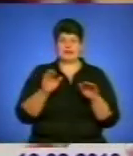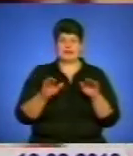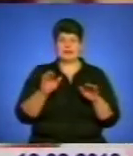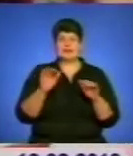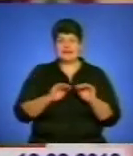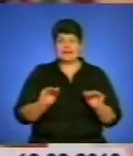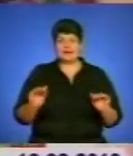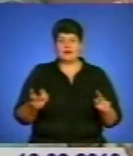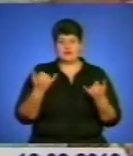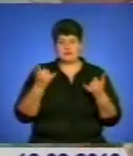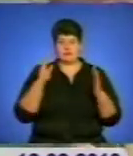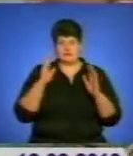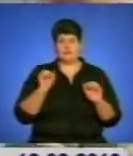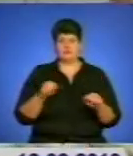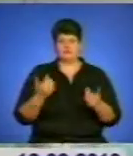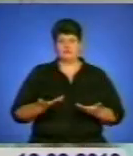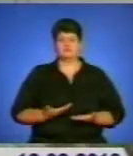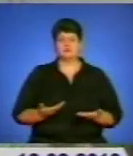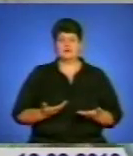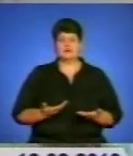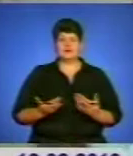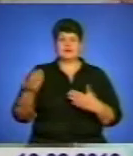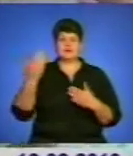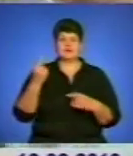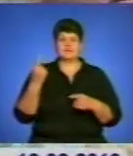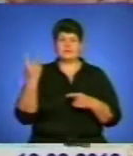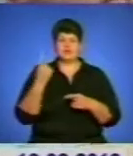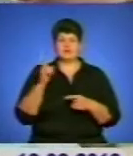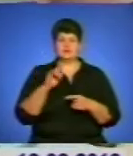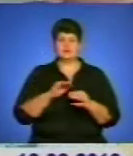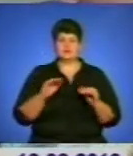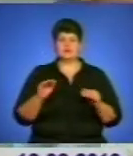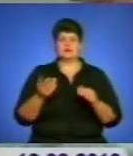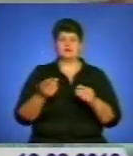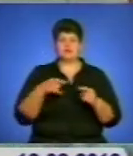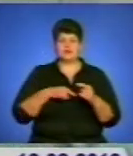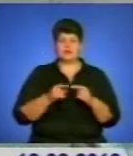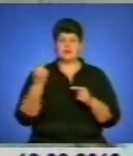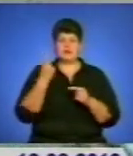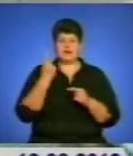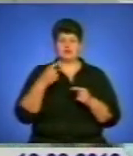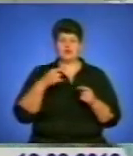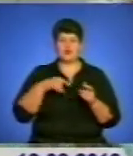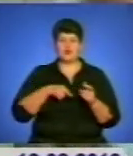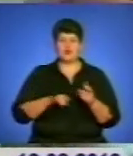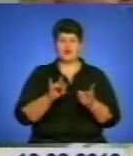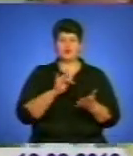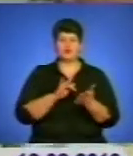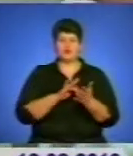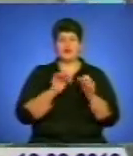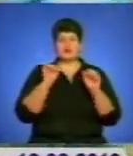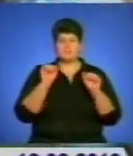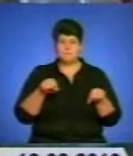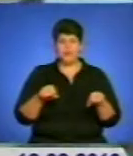мають шанс на виживання. Ну, я предыдущих дітей рожала в першому роддомі. Там дитяча реанімація, звісно, да, похуже. Вони могут только